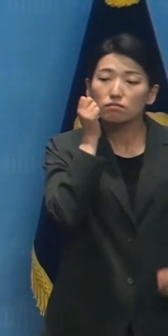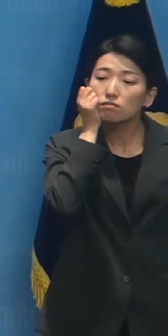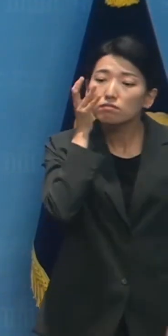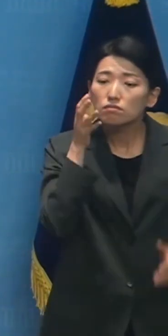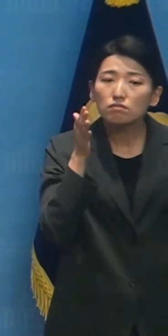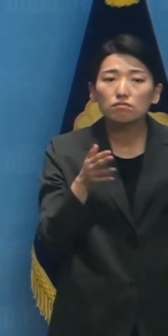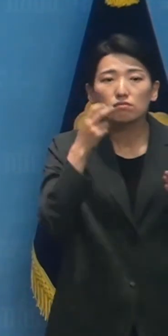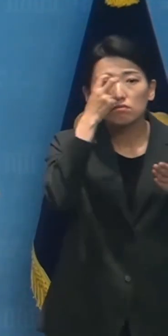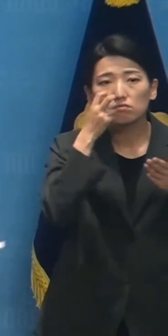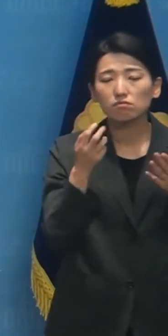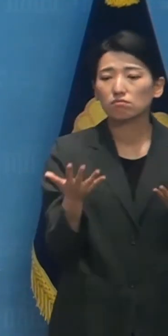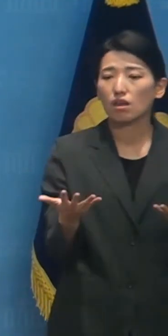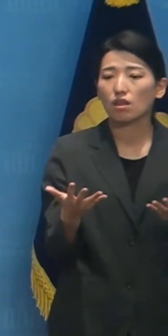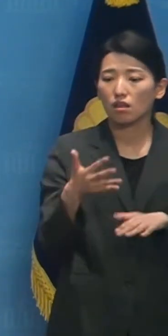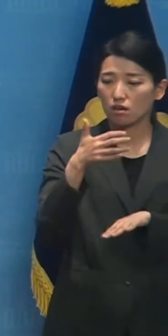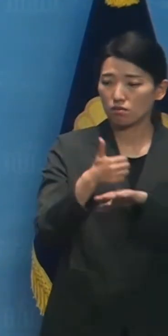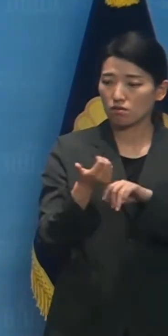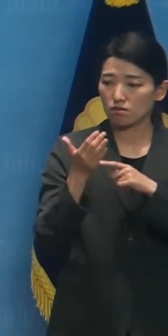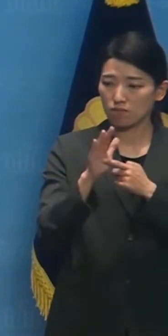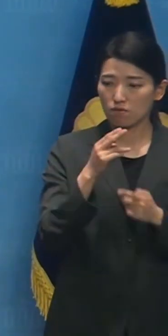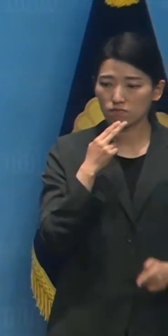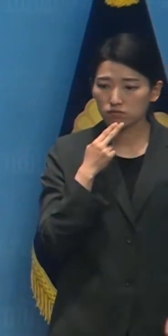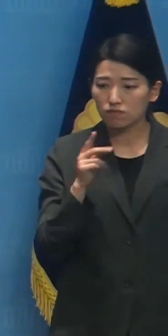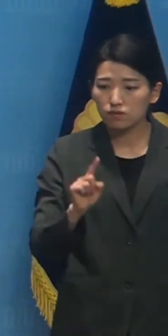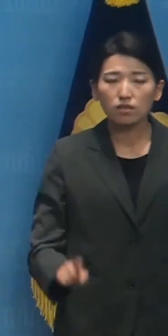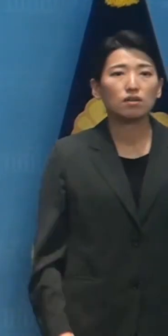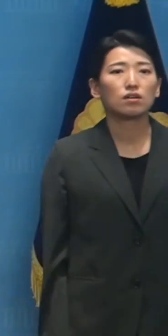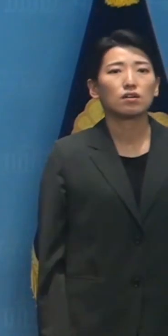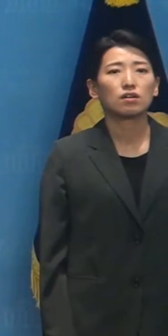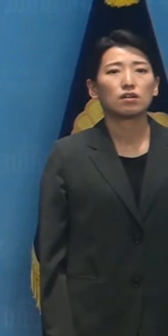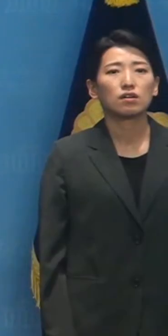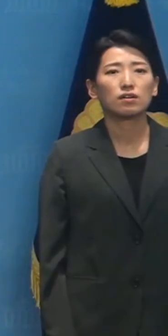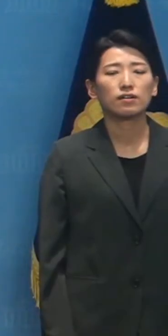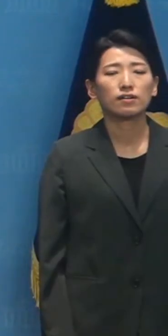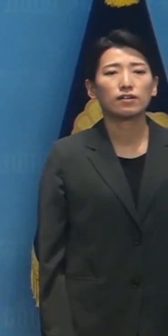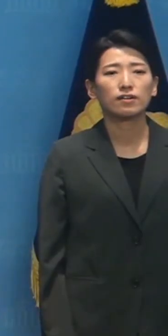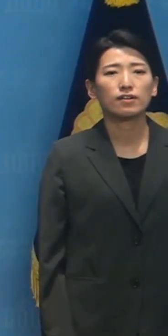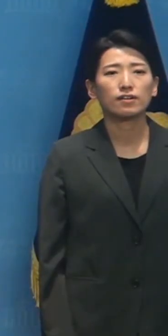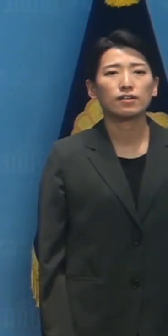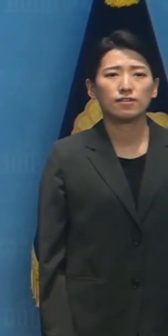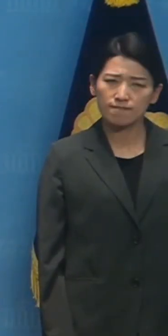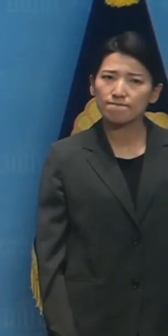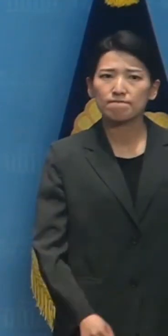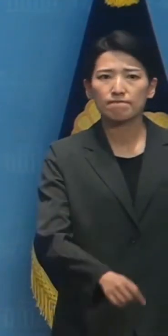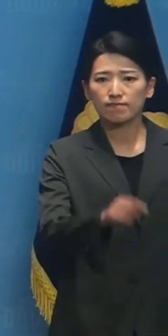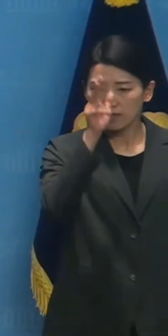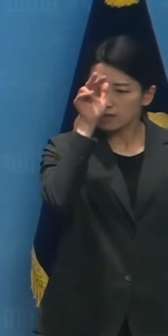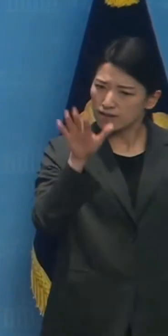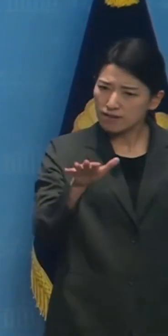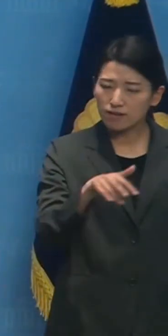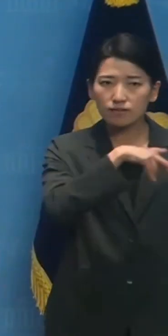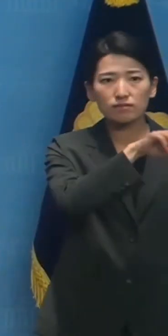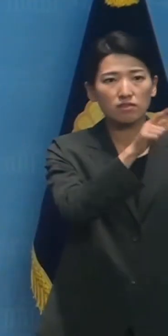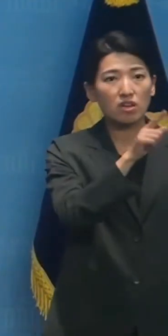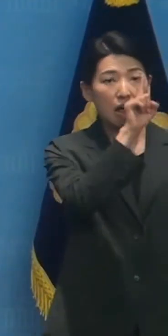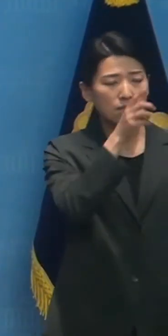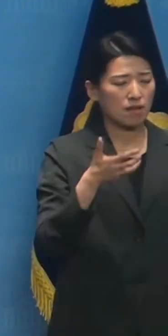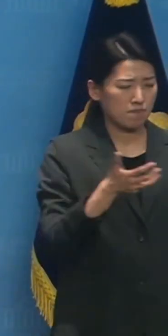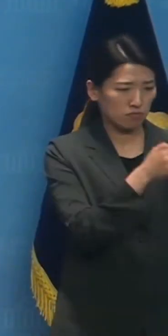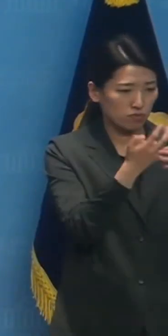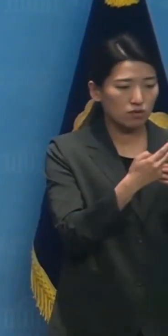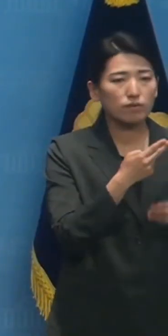아무런 수사 결과도 발표하지 못하고 있습니다. 경찰은 정광훈에 대해 단 한 번의